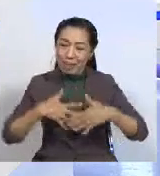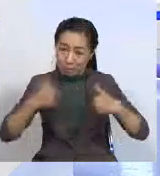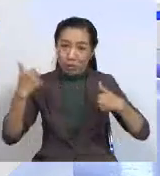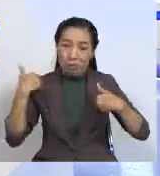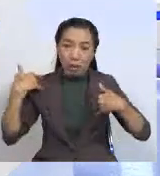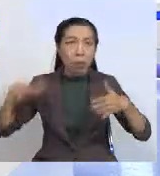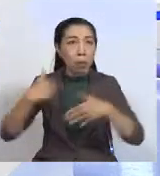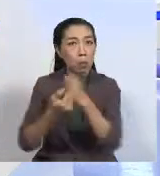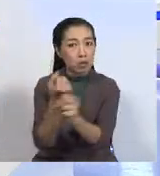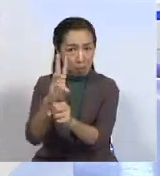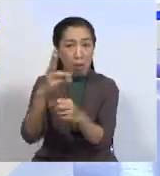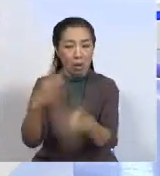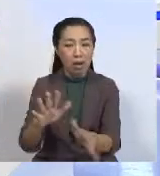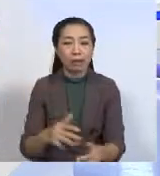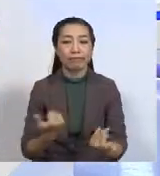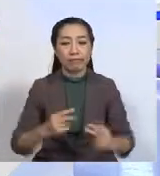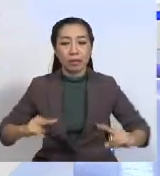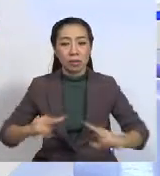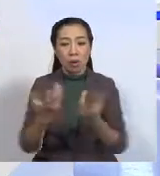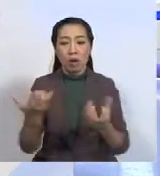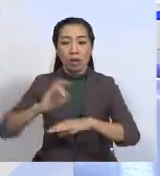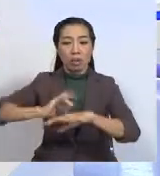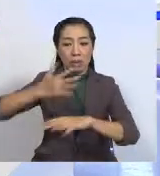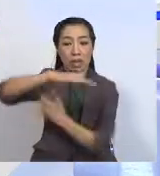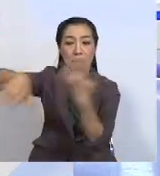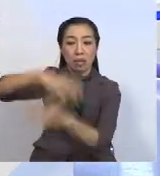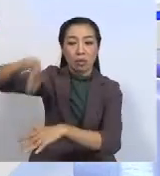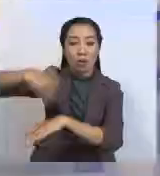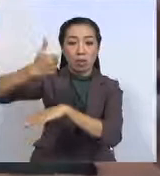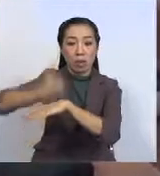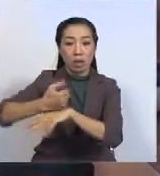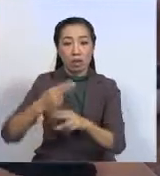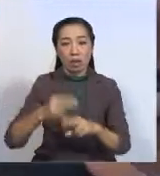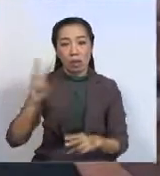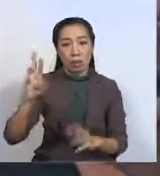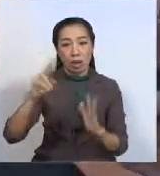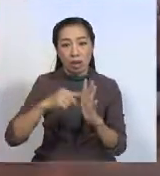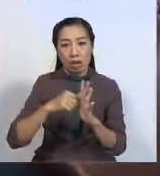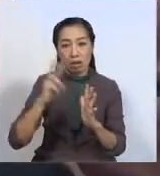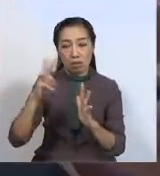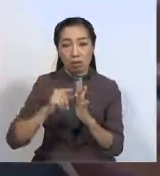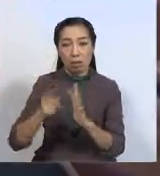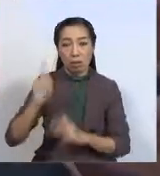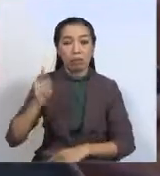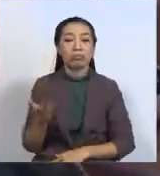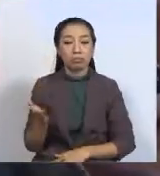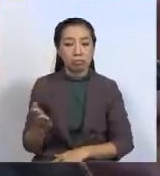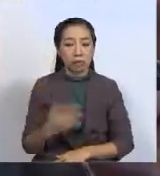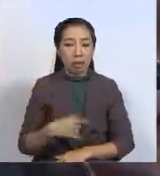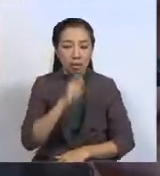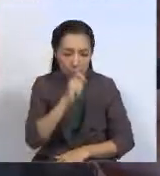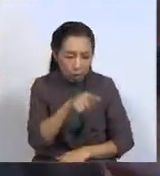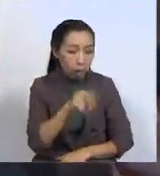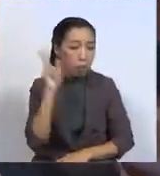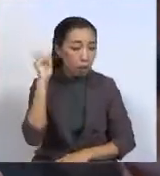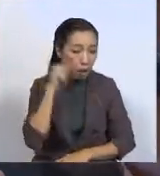ในขณะที่รัฐมนตรีว่าการกระทรวงทรัพยากรธรรมชาติและสิ่งแวดล้อมคุณวราวุฒิศิลปะอาชาก็ให้สัมภาษณ์นะคะว่ารู้สึกเสียใ